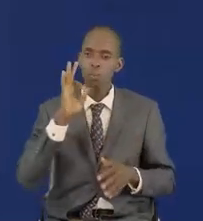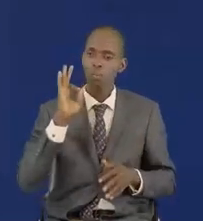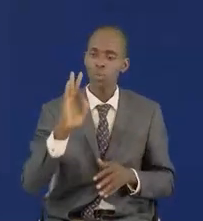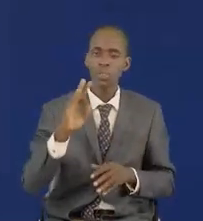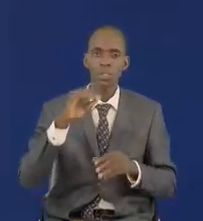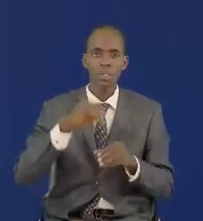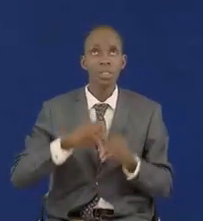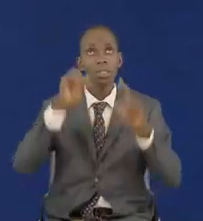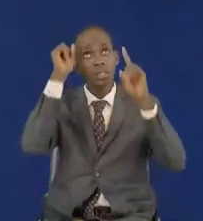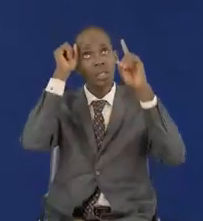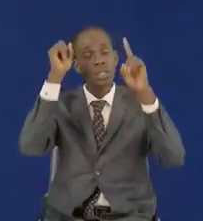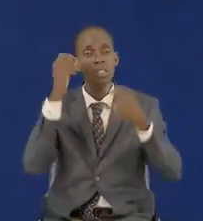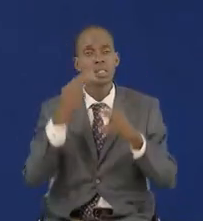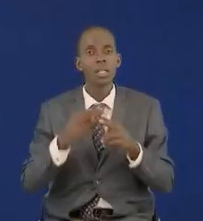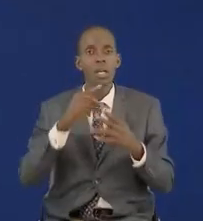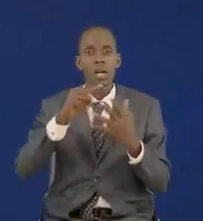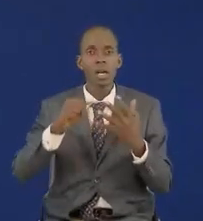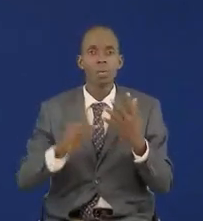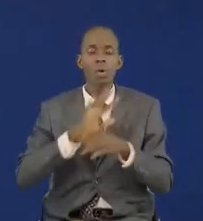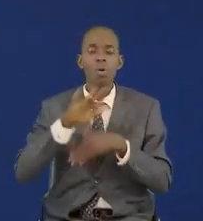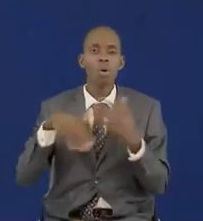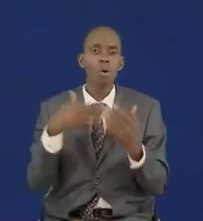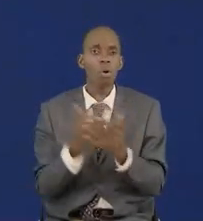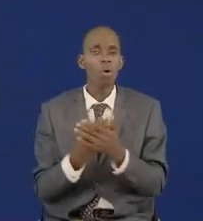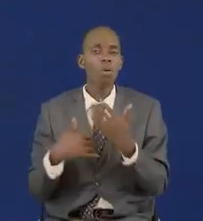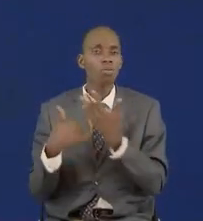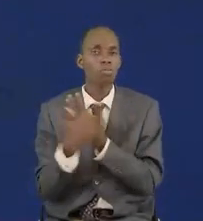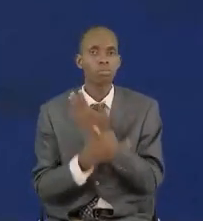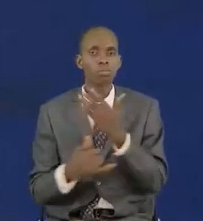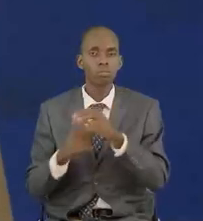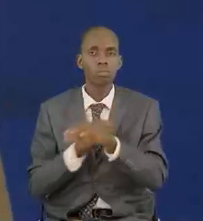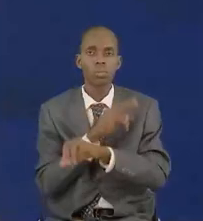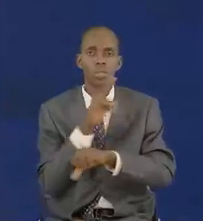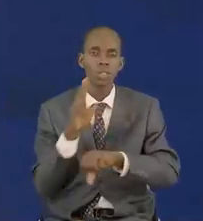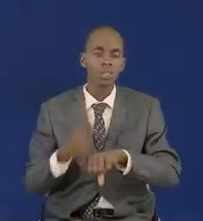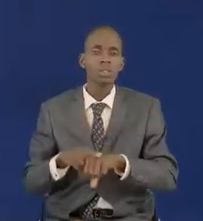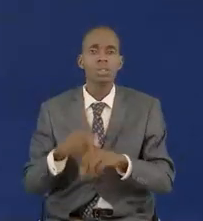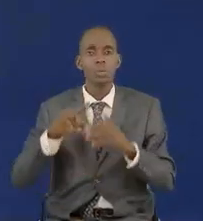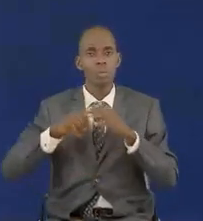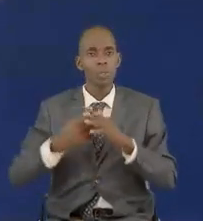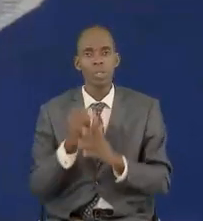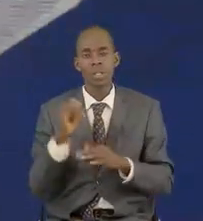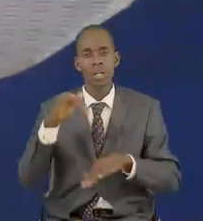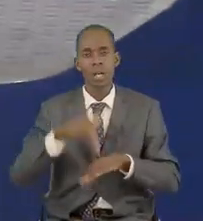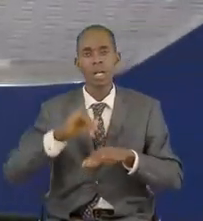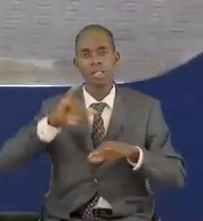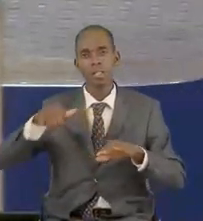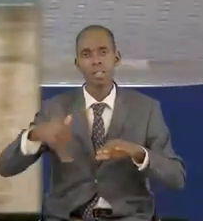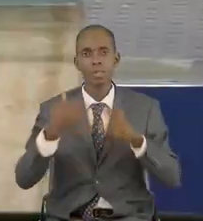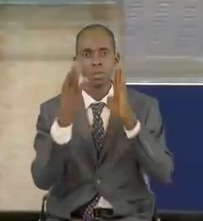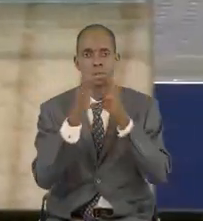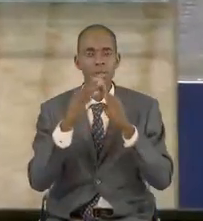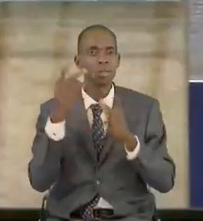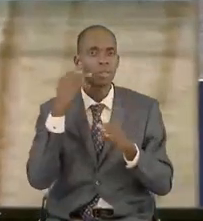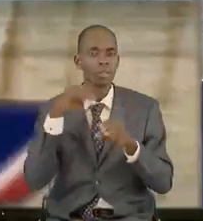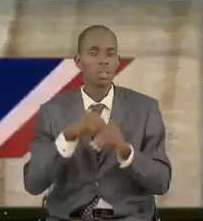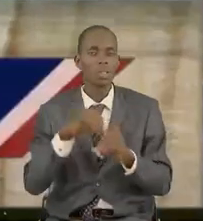doit être prochaine serait prêcher en son nom à toutes les nations à commencer par Jérusalem